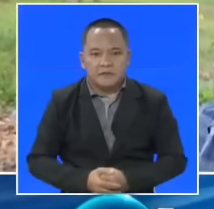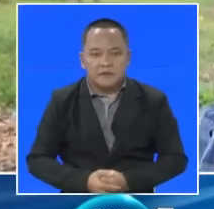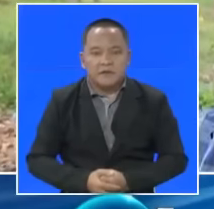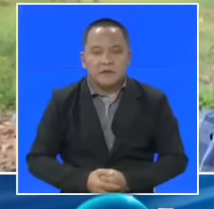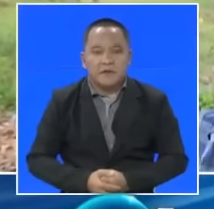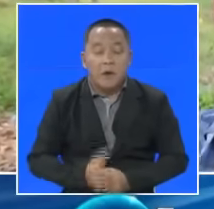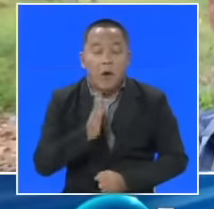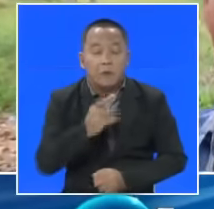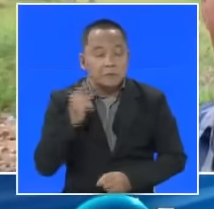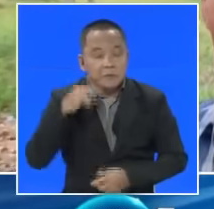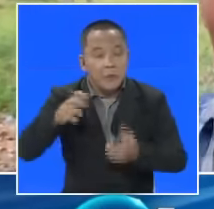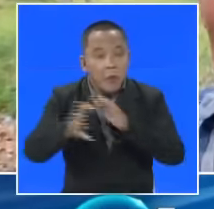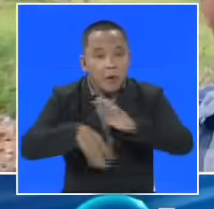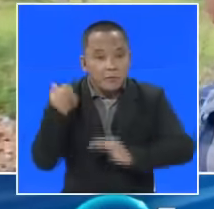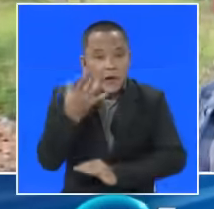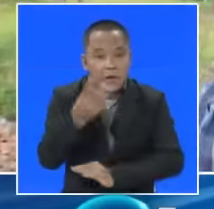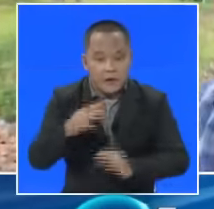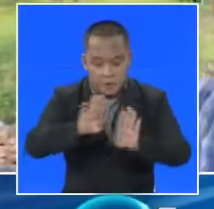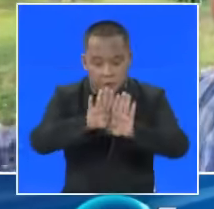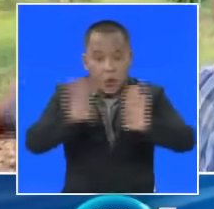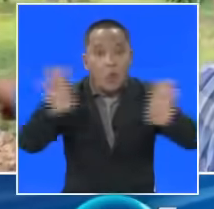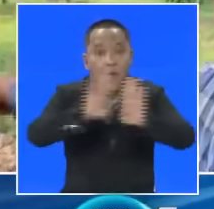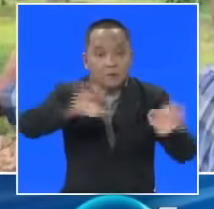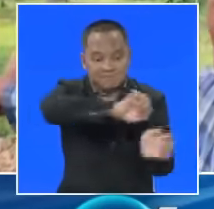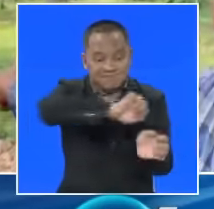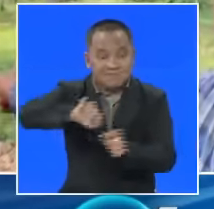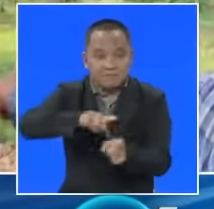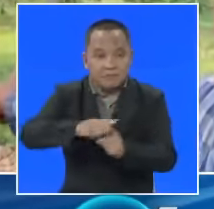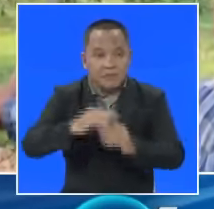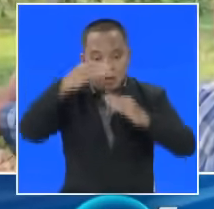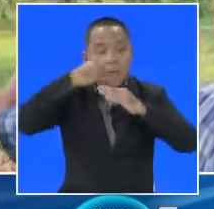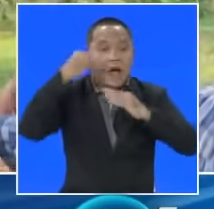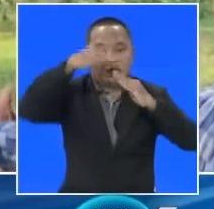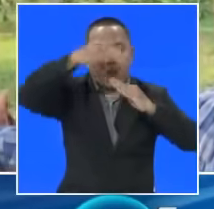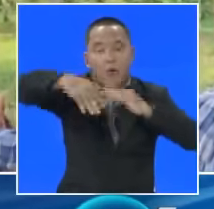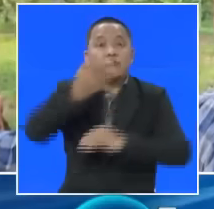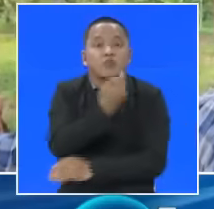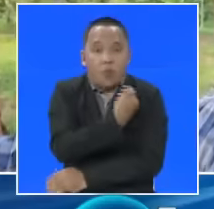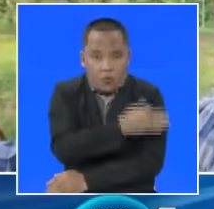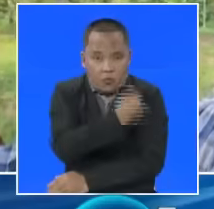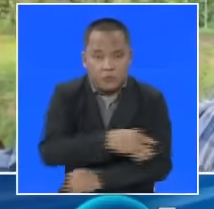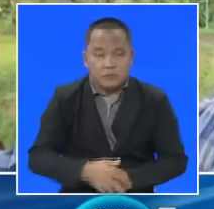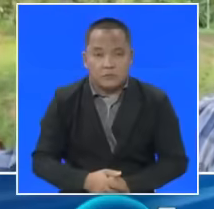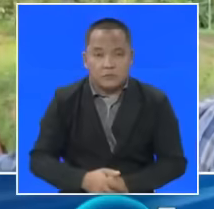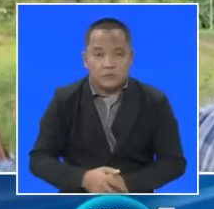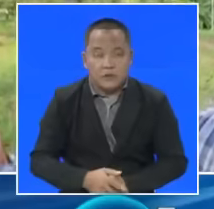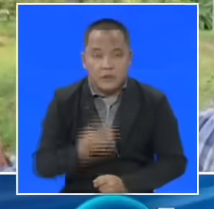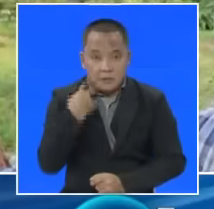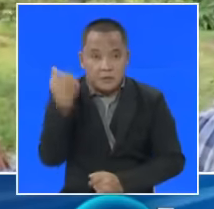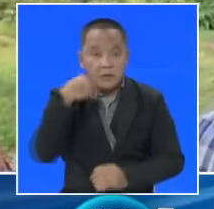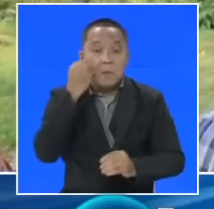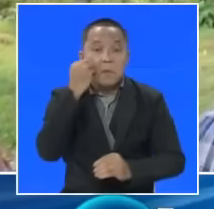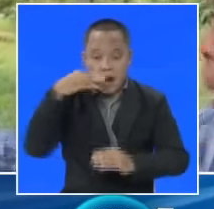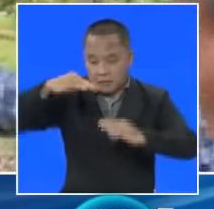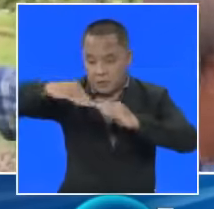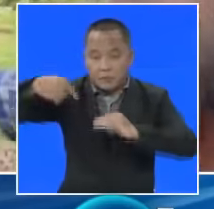านี่โดนอะไรไปบ้างครับ ประตูแล้วก็ไอ้กระเบื้องหลังคาห้องน้ำ แล้วก็เห็นบอกมีหลังคาบ้